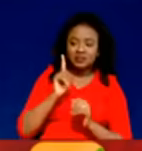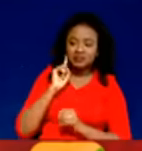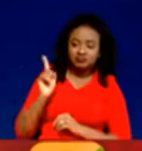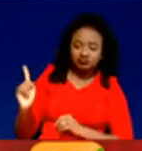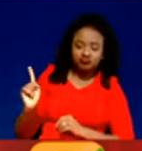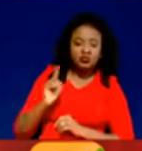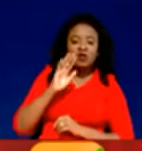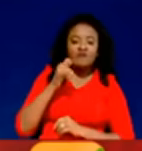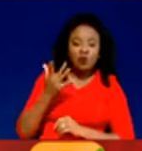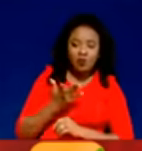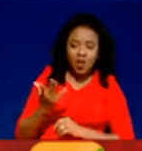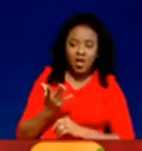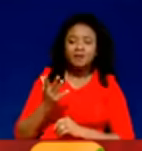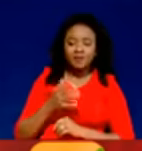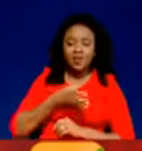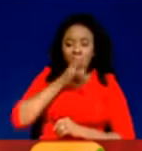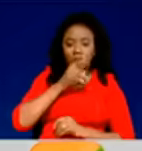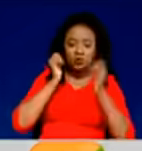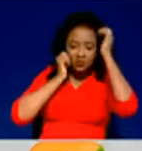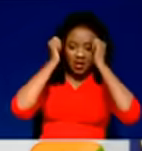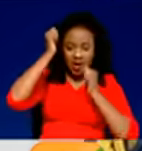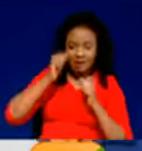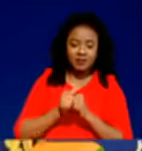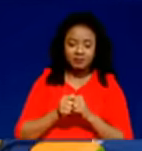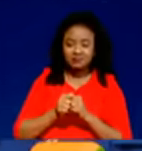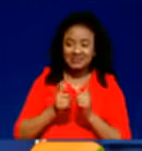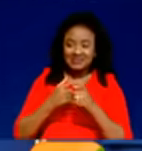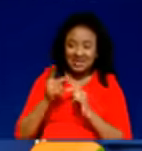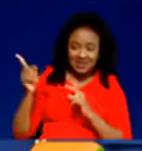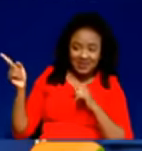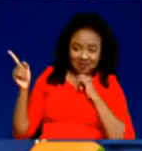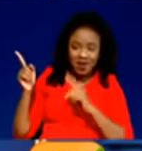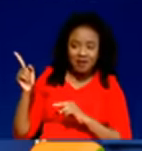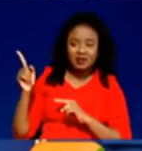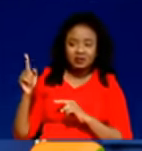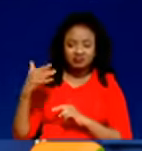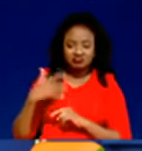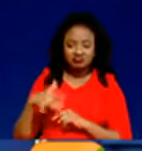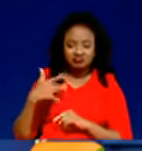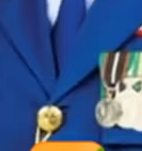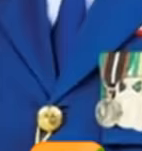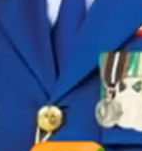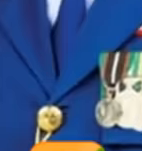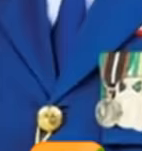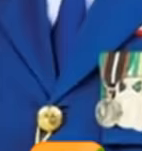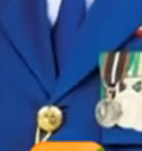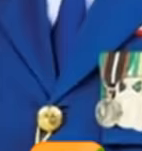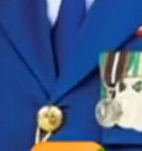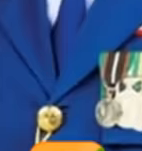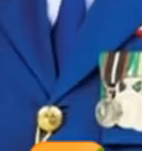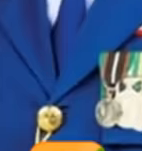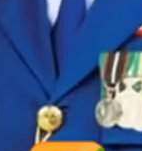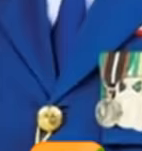Mwadhedhe aliyetoka jeshi la wanamaji. Jenerali Ogola ni mwanajeshi mwenye stashahada ya sayansi ya